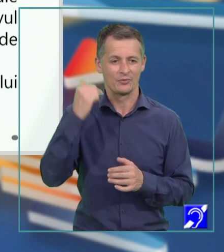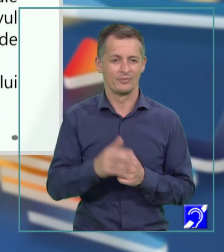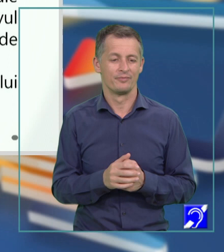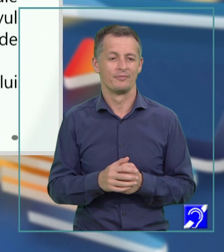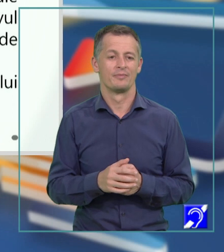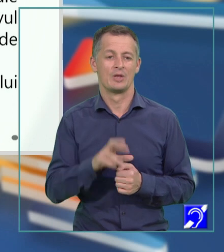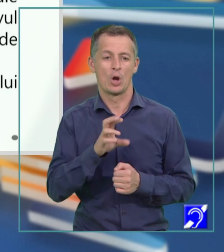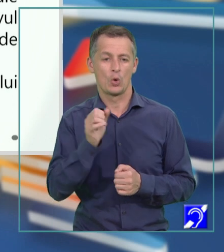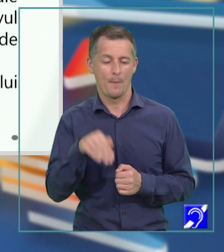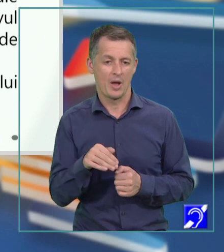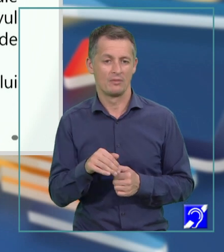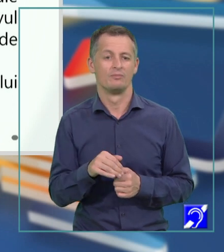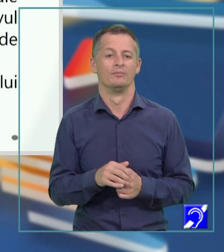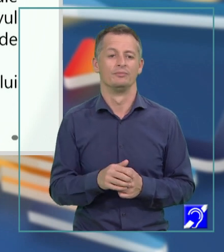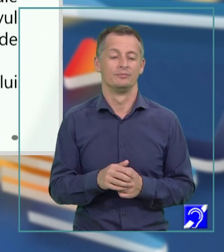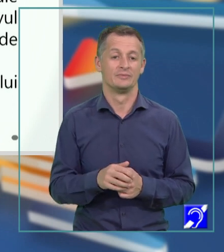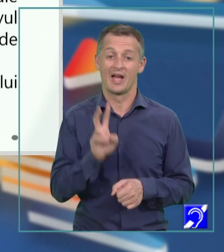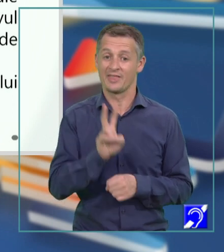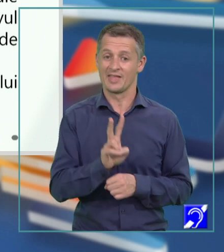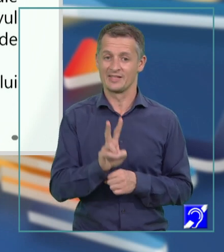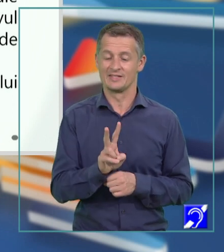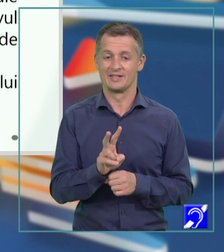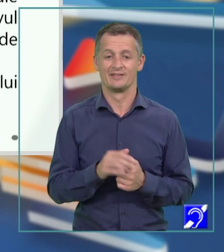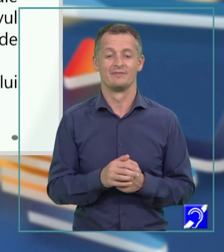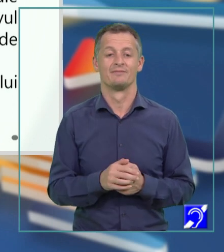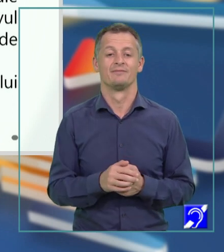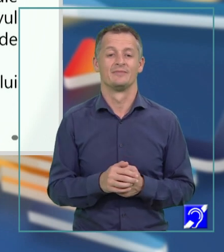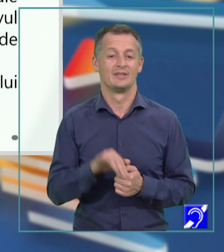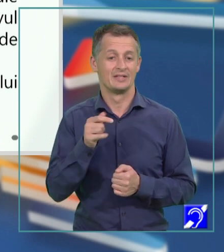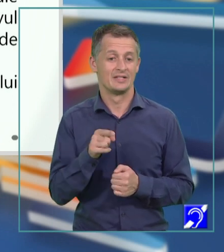Roman, romane, atenție, substantiv neutru,